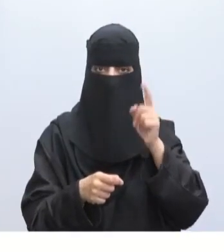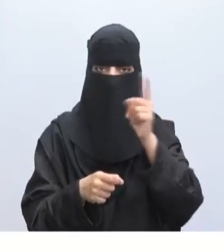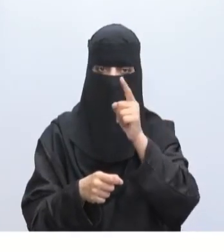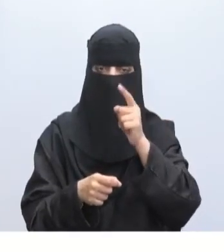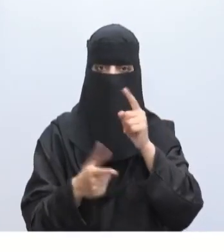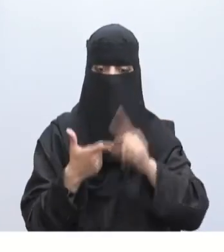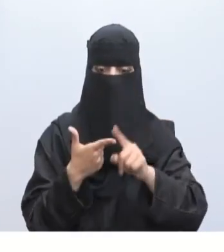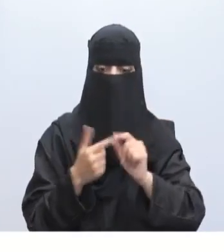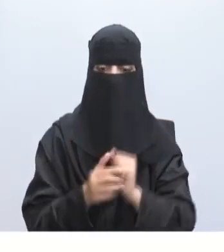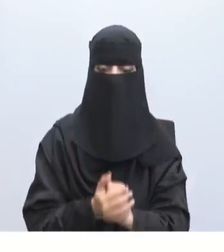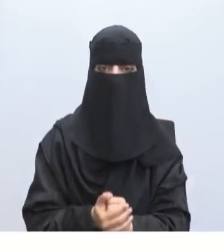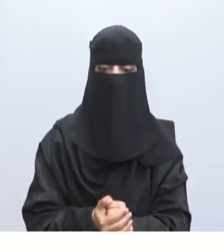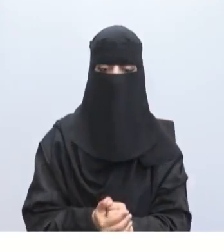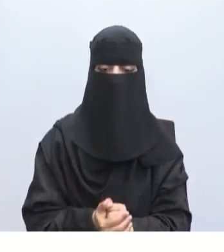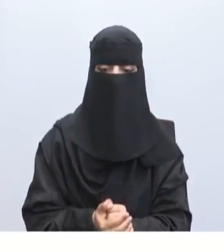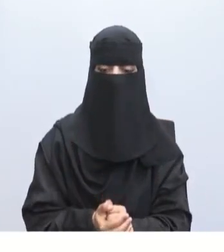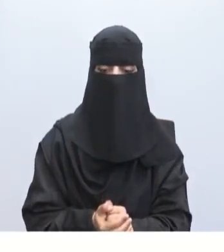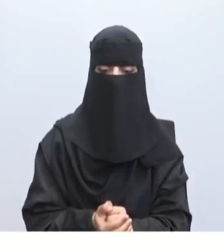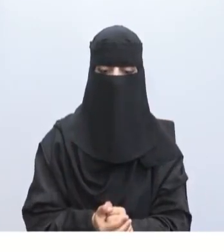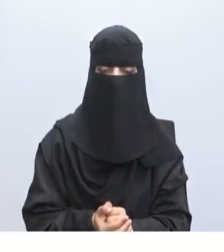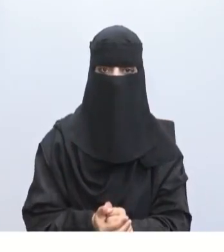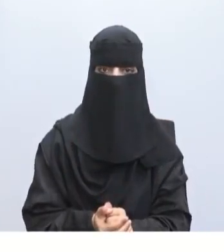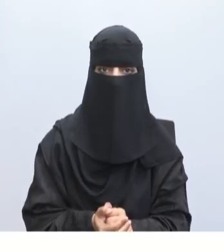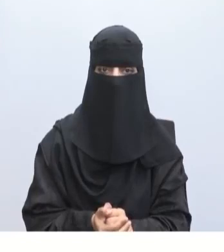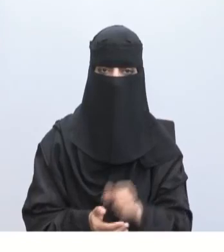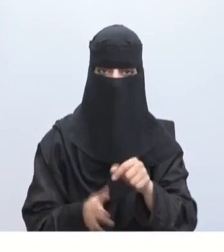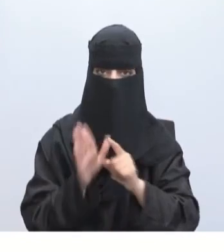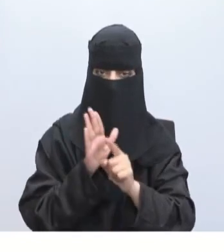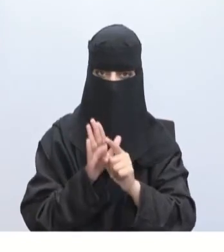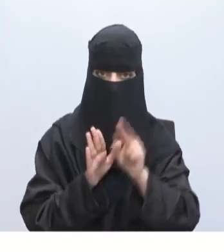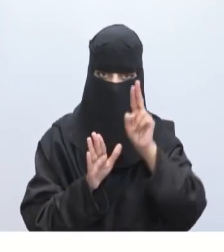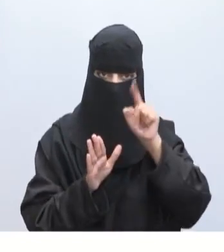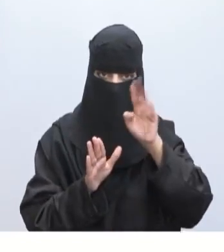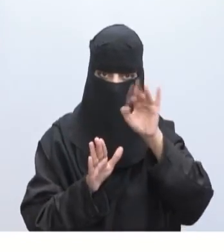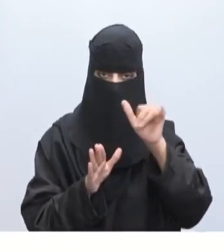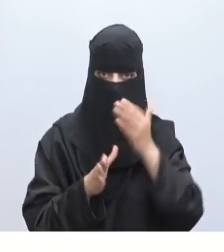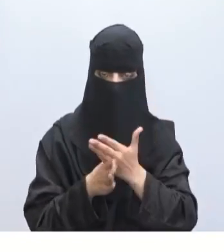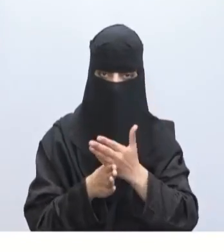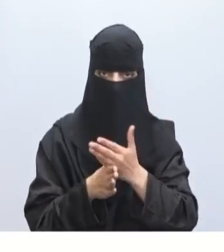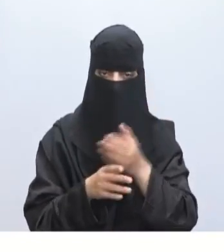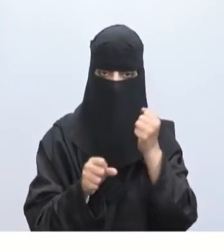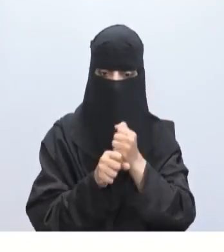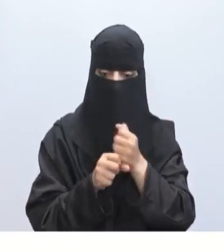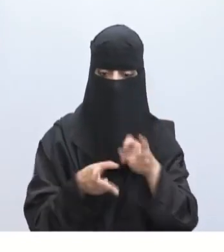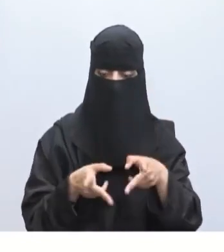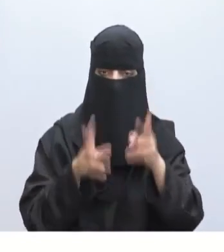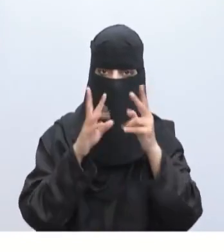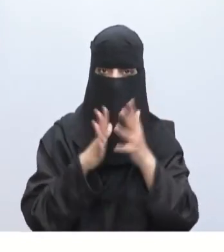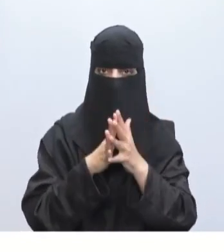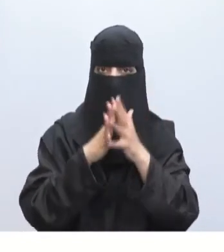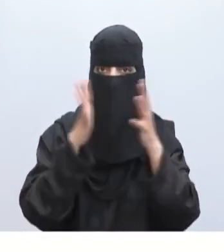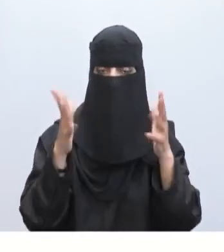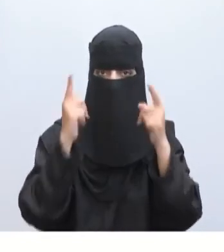الثانيه اذا ابنائي وبناتي الطلاب الامام تركي بن عبد الله له انجازات